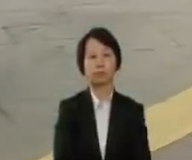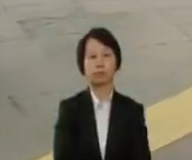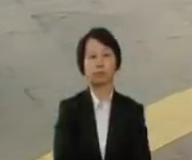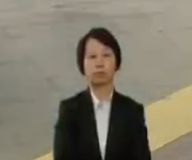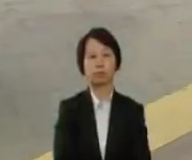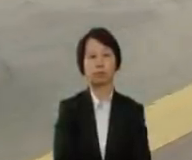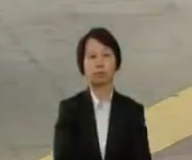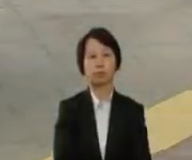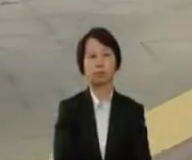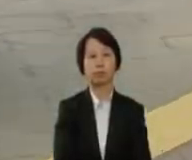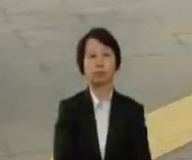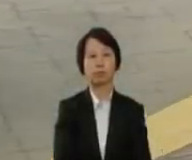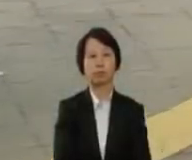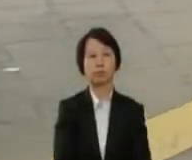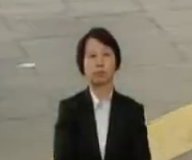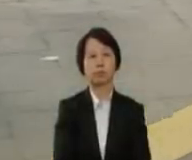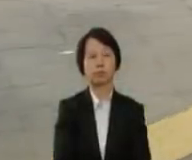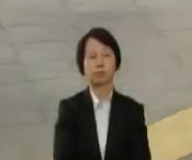gemuruh